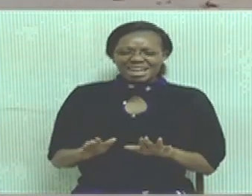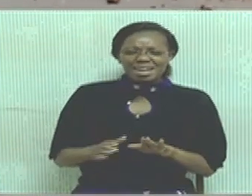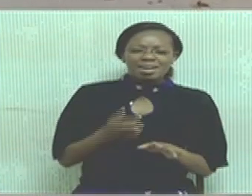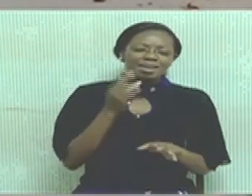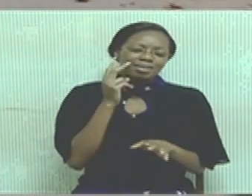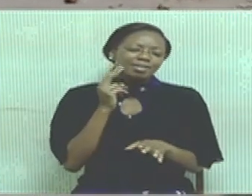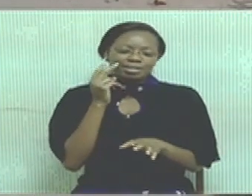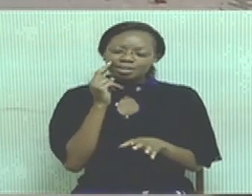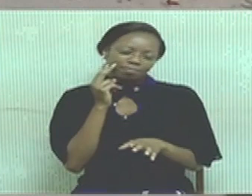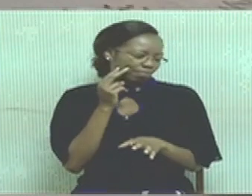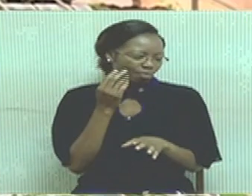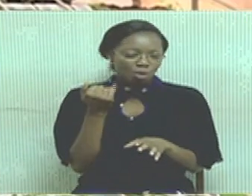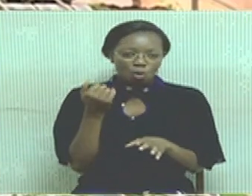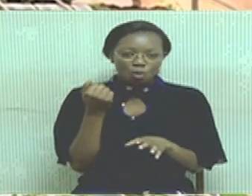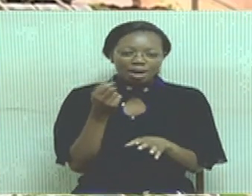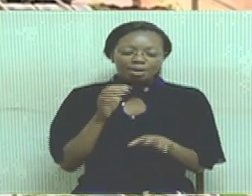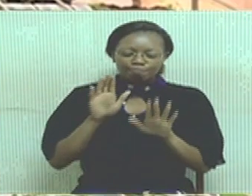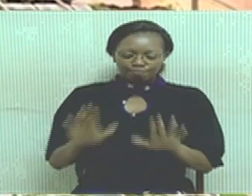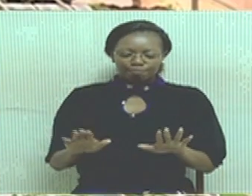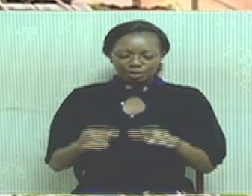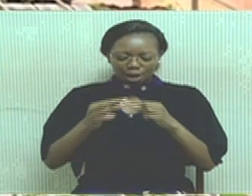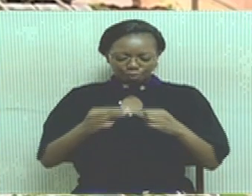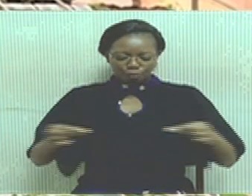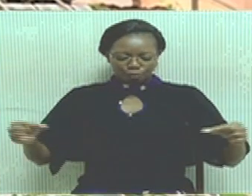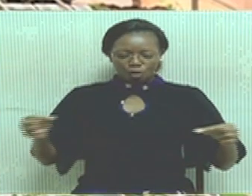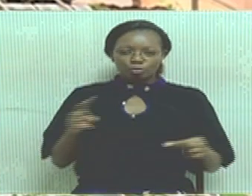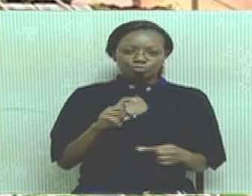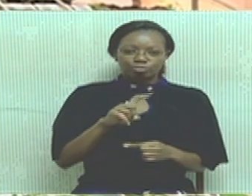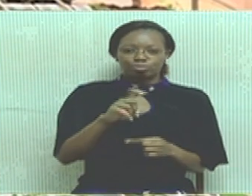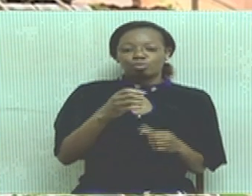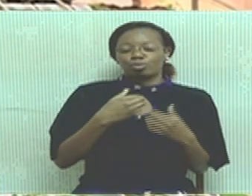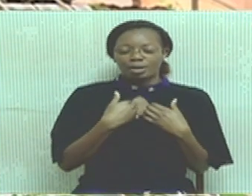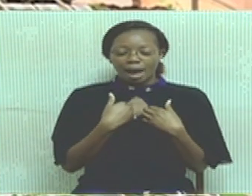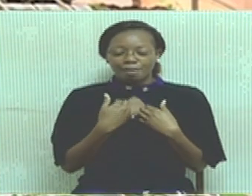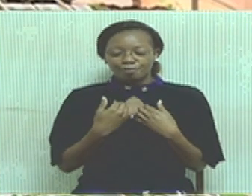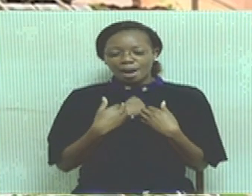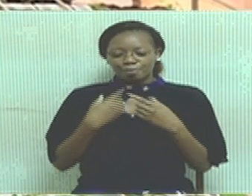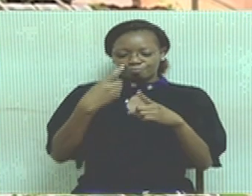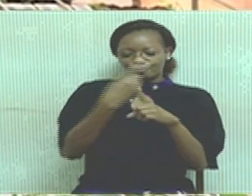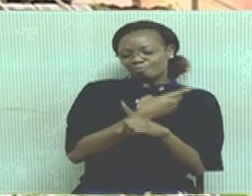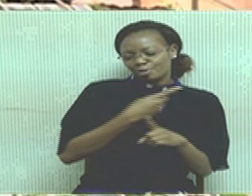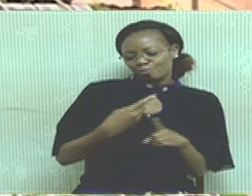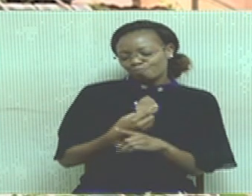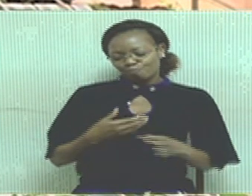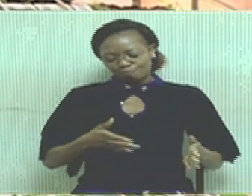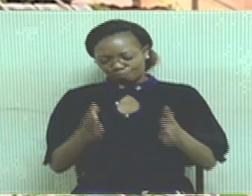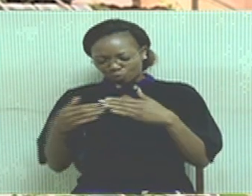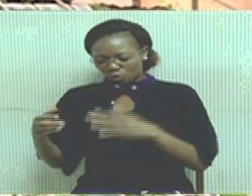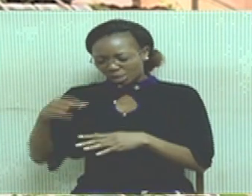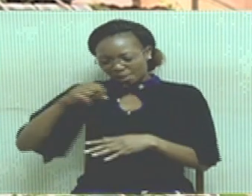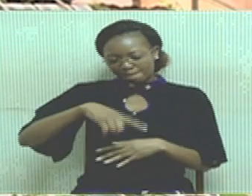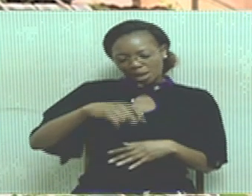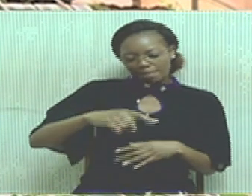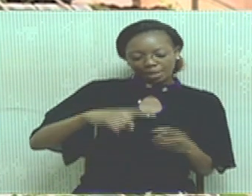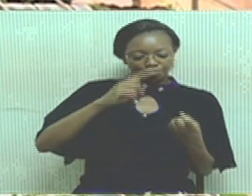kuzuia magonjwa na wadudu. Kuna aina nyingi za upanzi wa strawberry. Kuna ile inaitwa ya kisasa